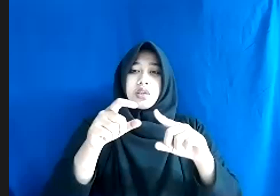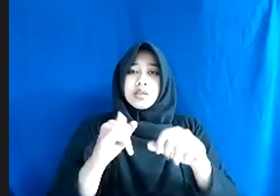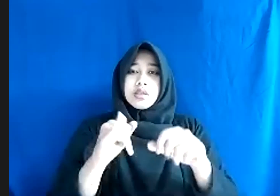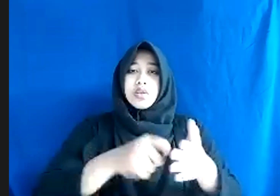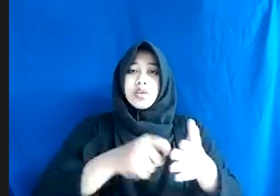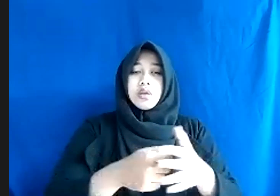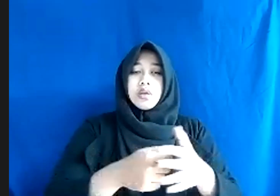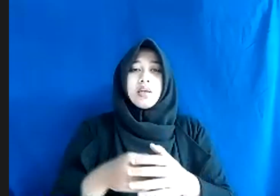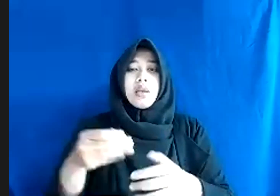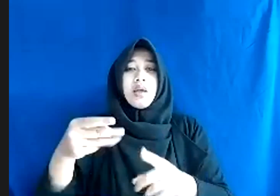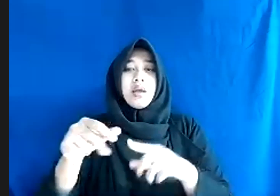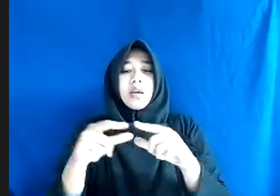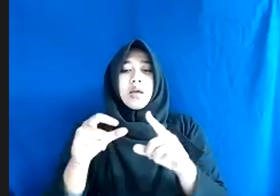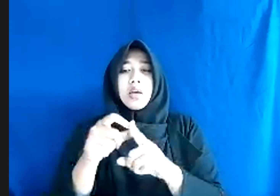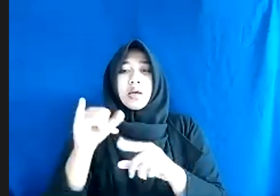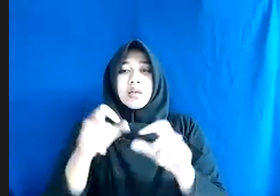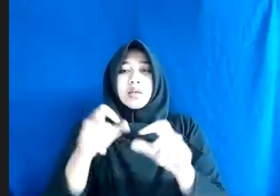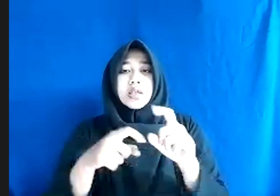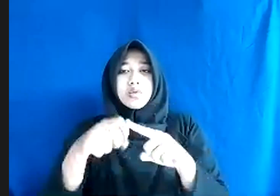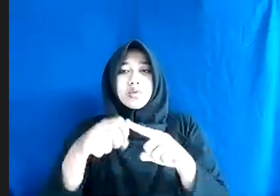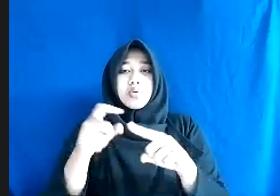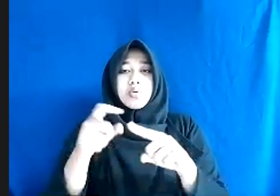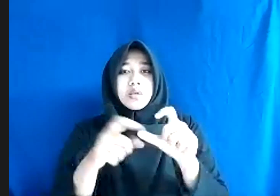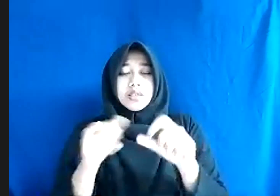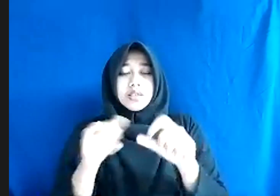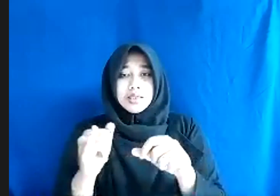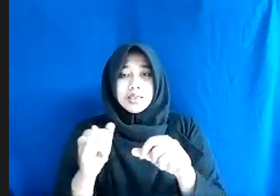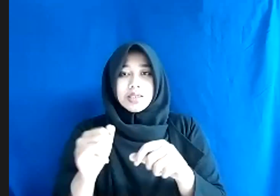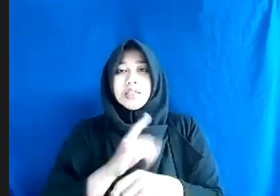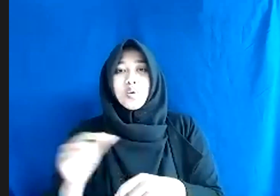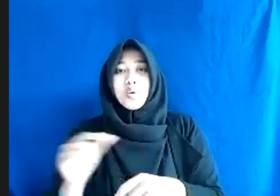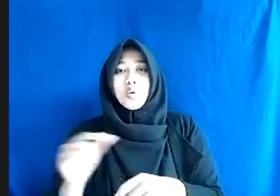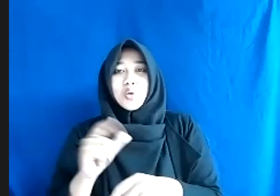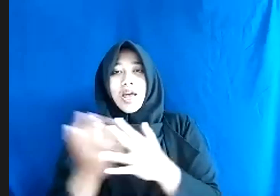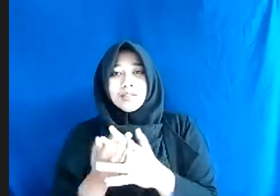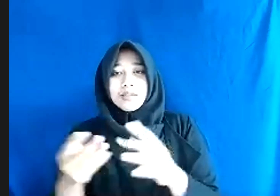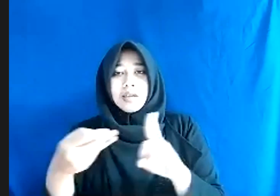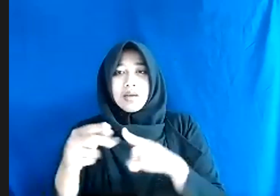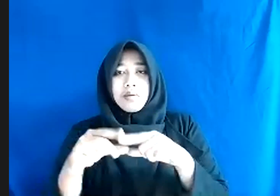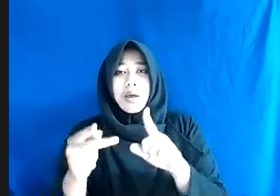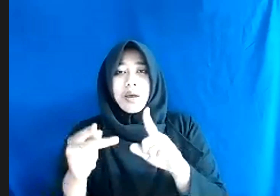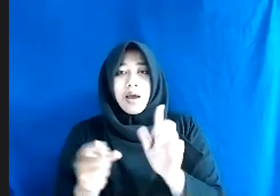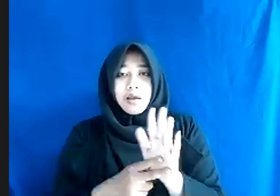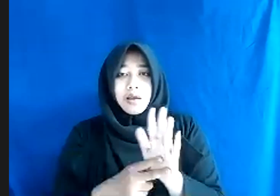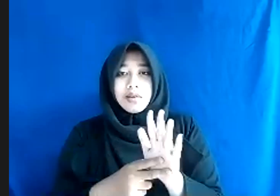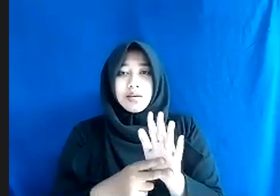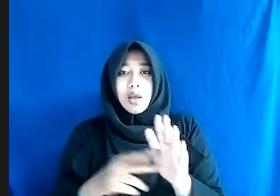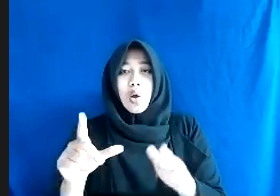untuk mengakses bahan-bahan dari luar daerah. Mari berdayakan petani dengan cara langsung membeli produk petani